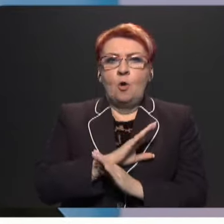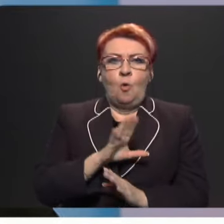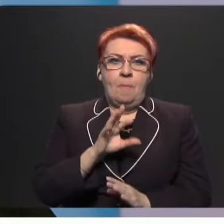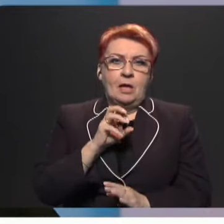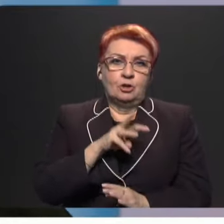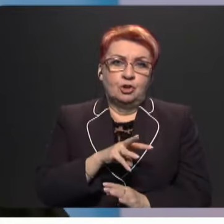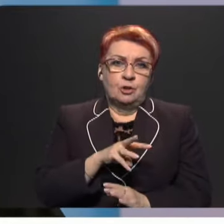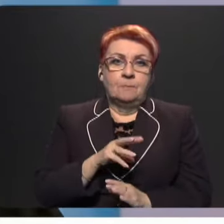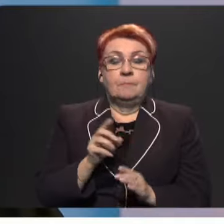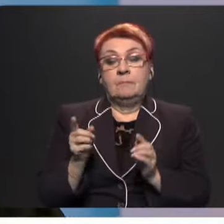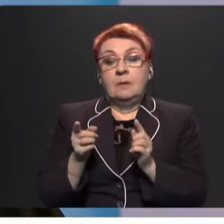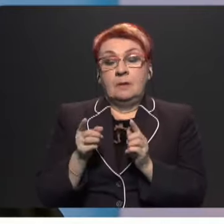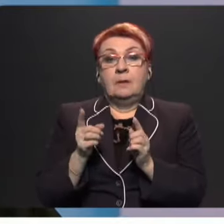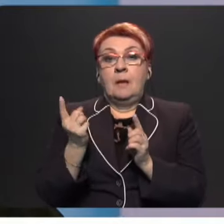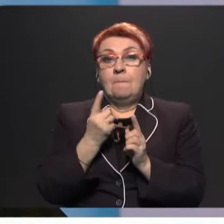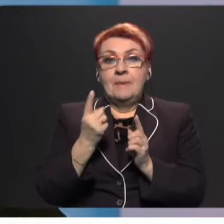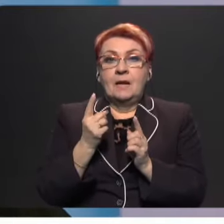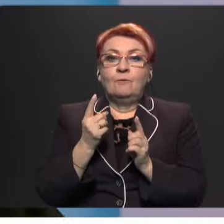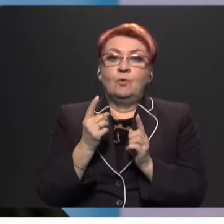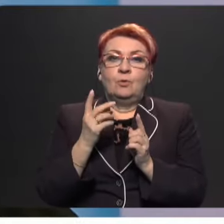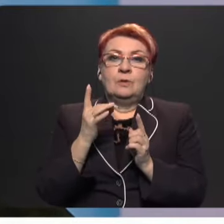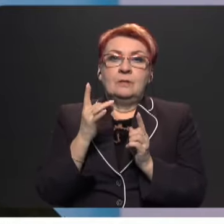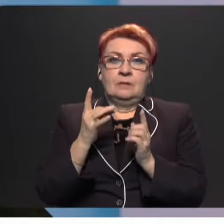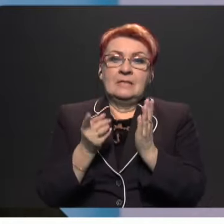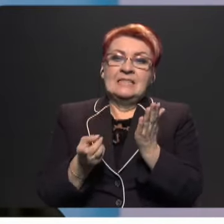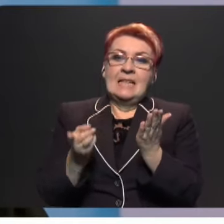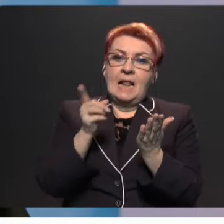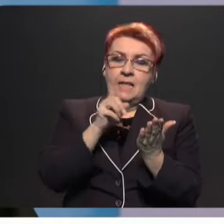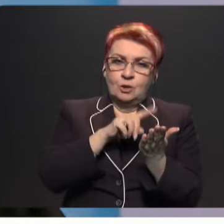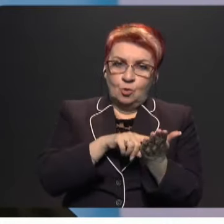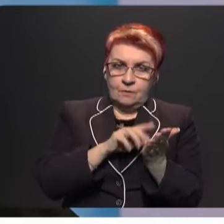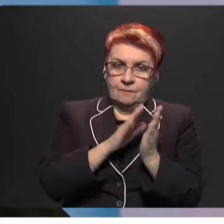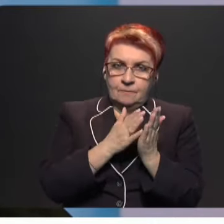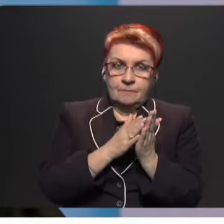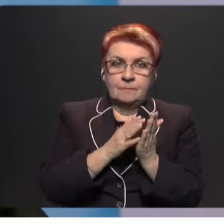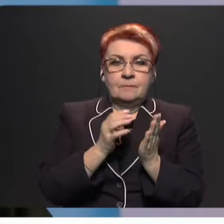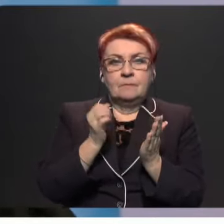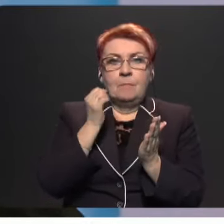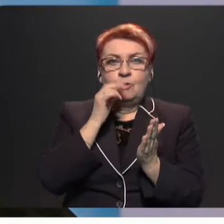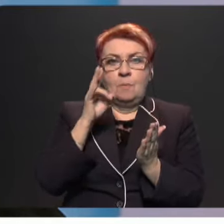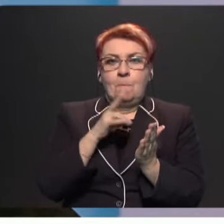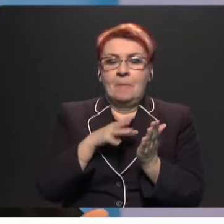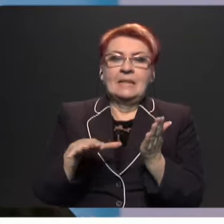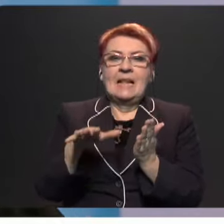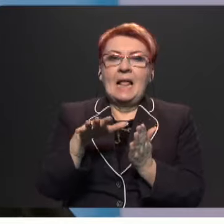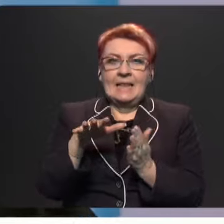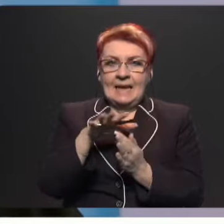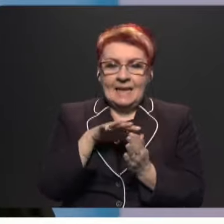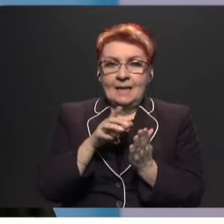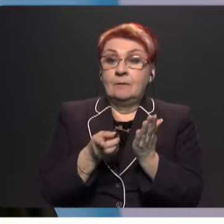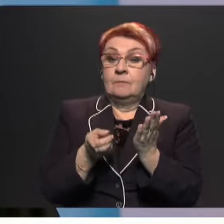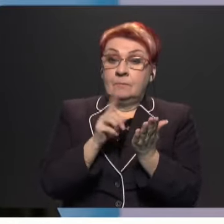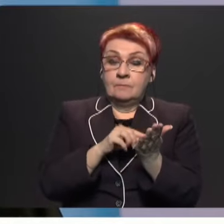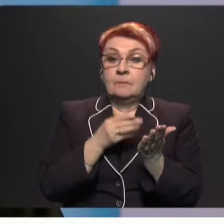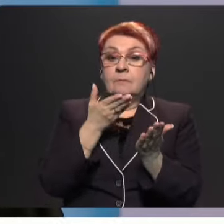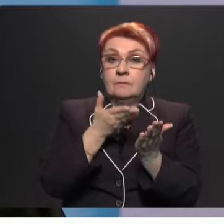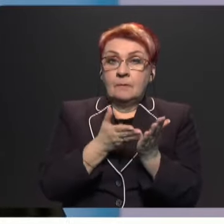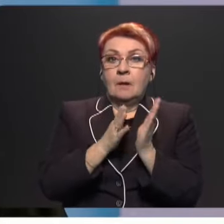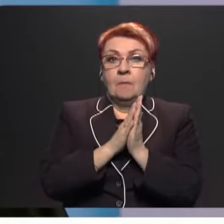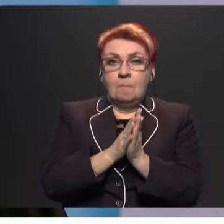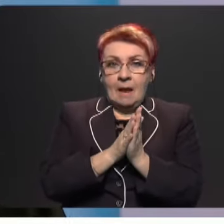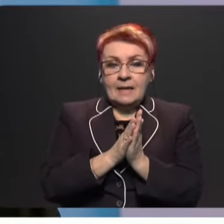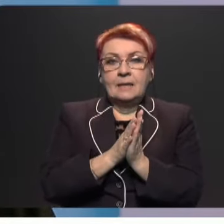Открываешь страничку первую, издательство Московской Патриархии, перелистываешь по молитве